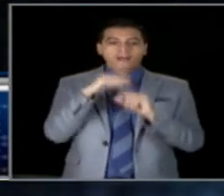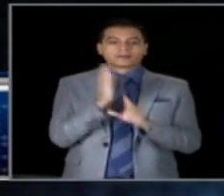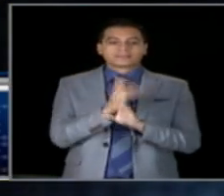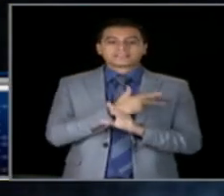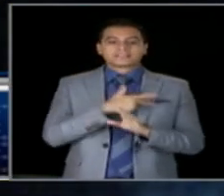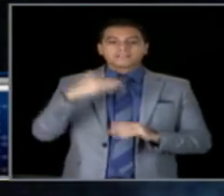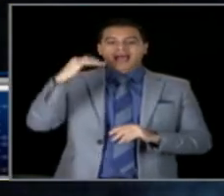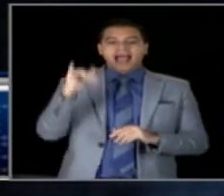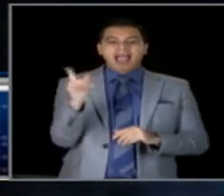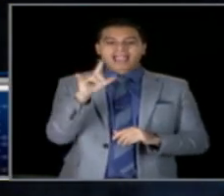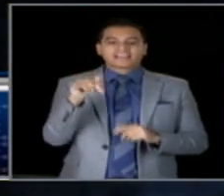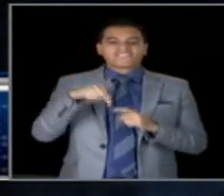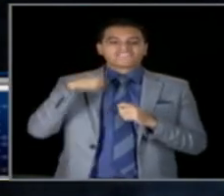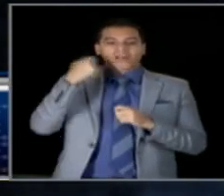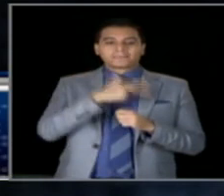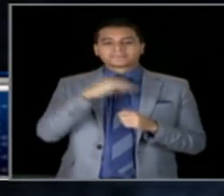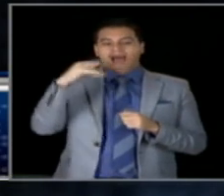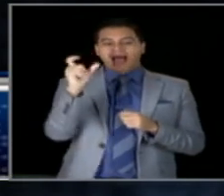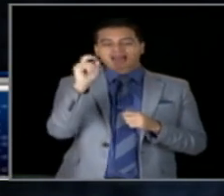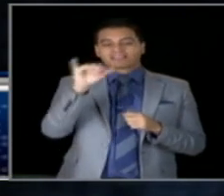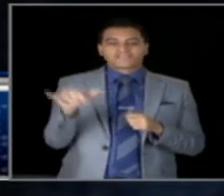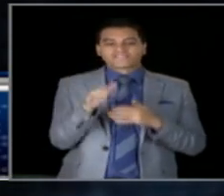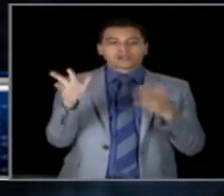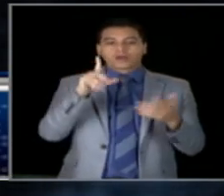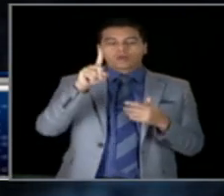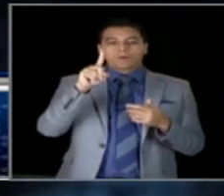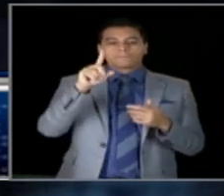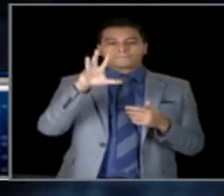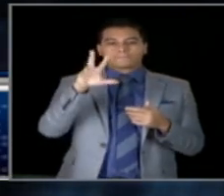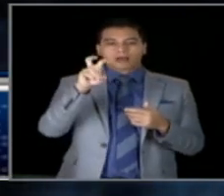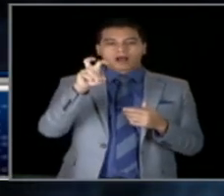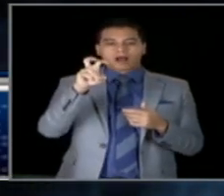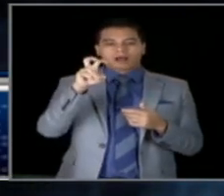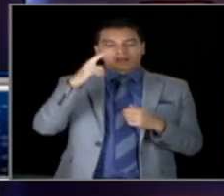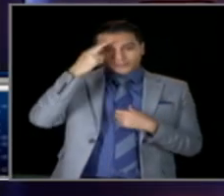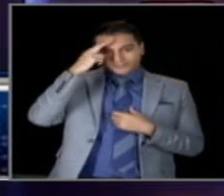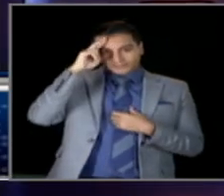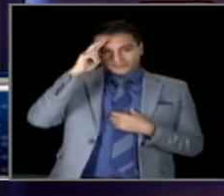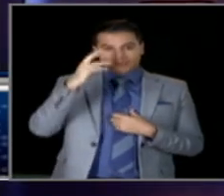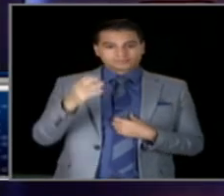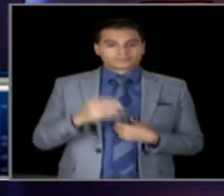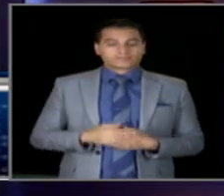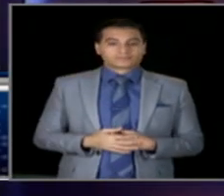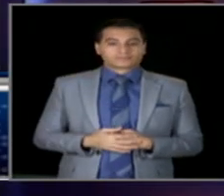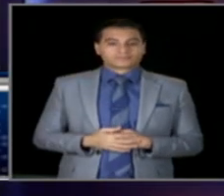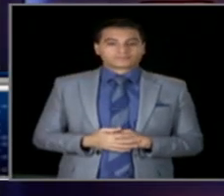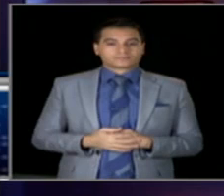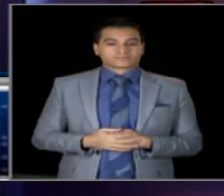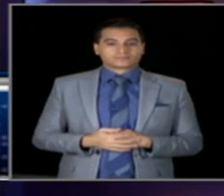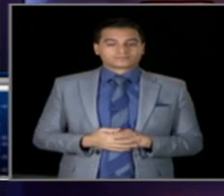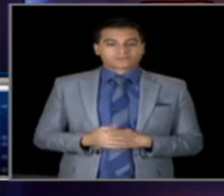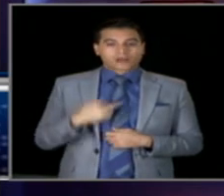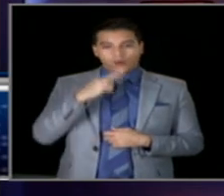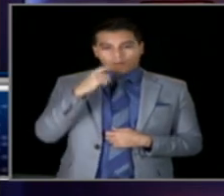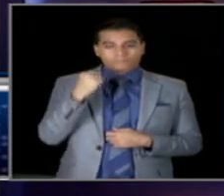فنان راحل قام بدور خيري في فيلم حنفي الأبهة، فمن هو؟ كنت هقول